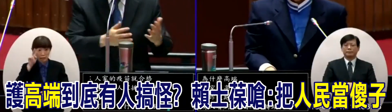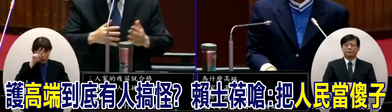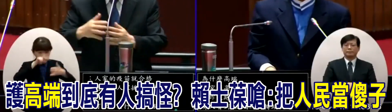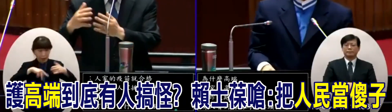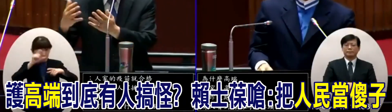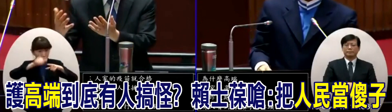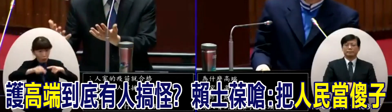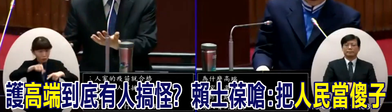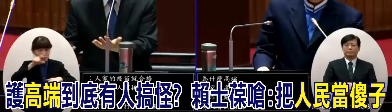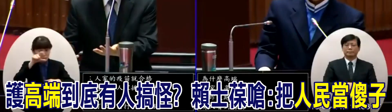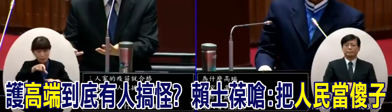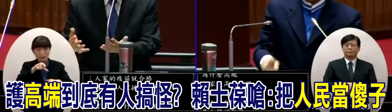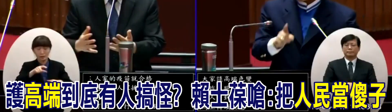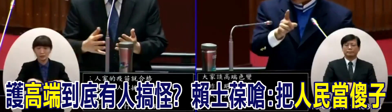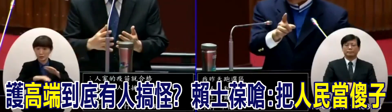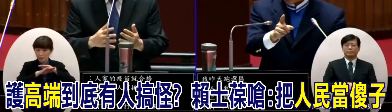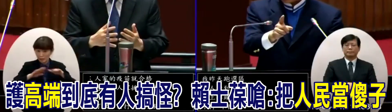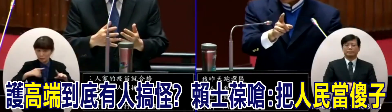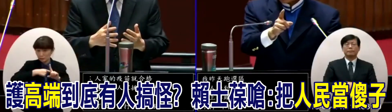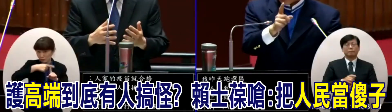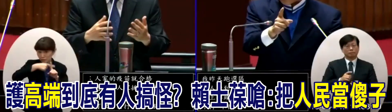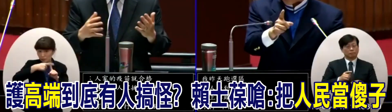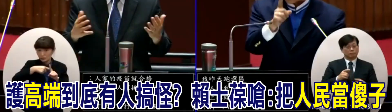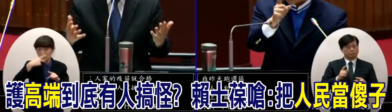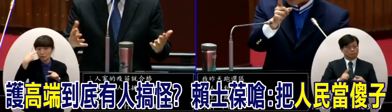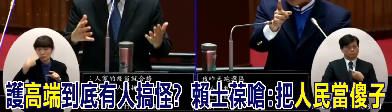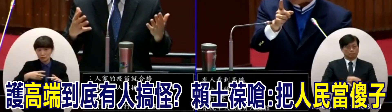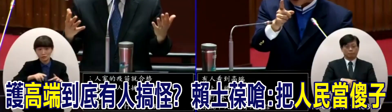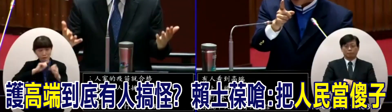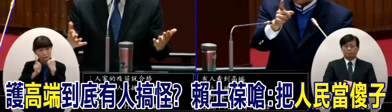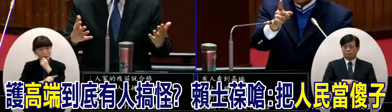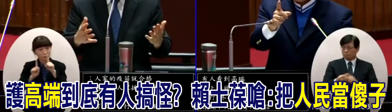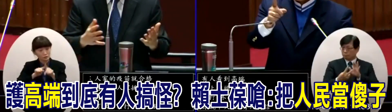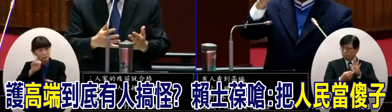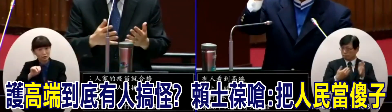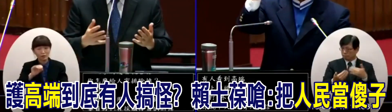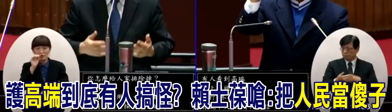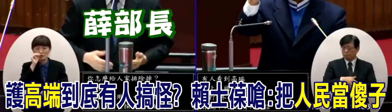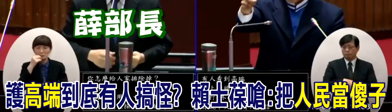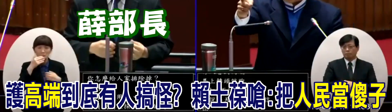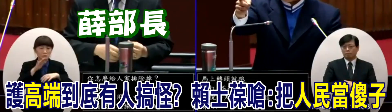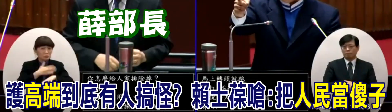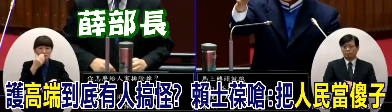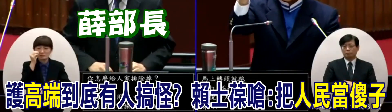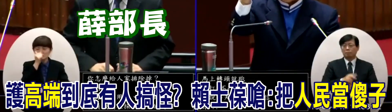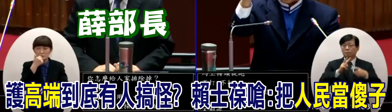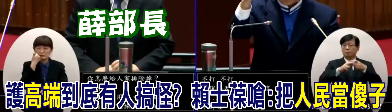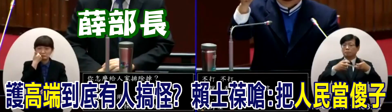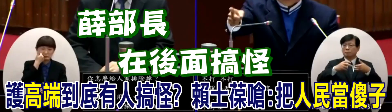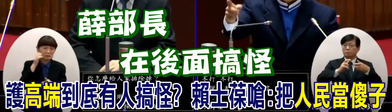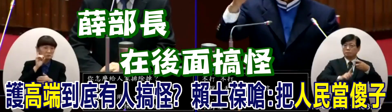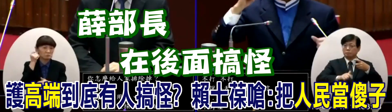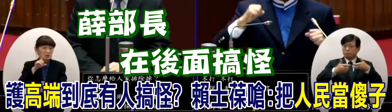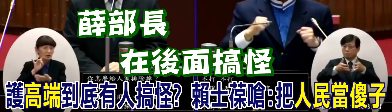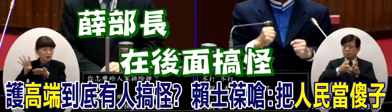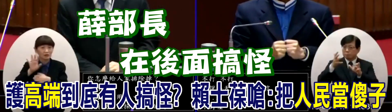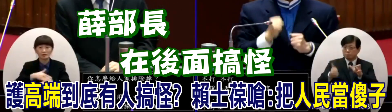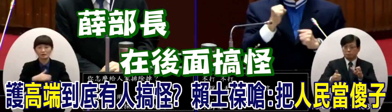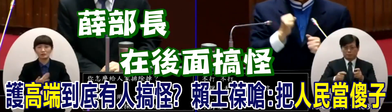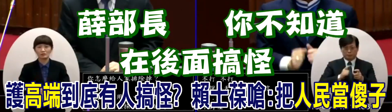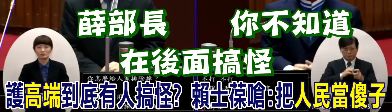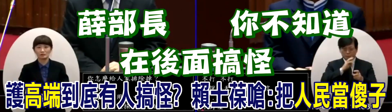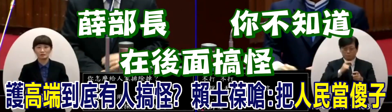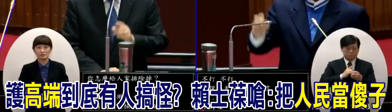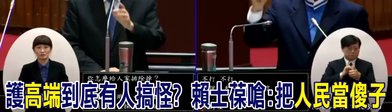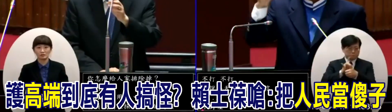安全性跟有效性，我们不会有特别的排除。也 薛部长在后面搞